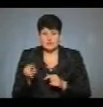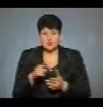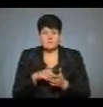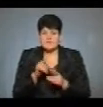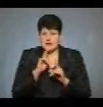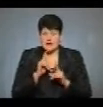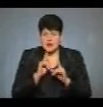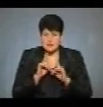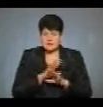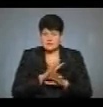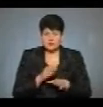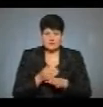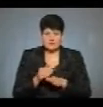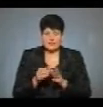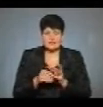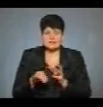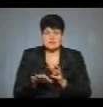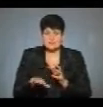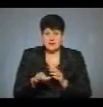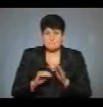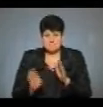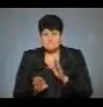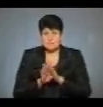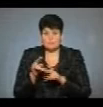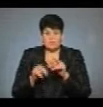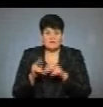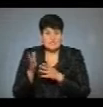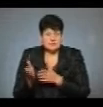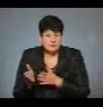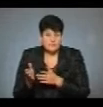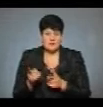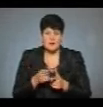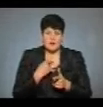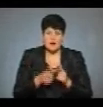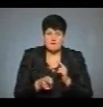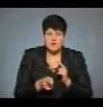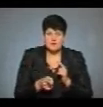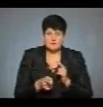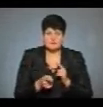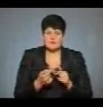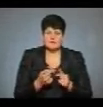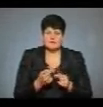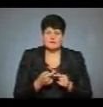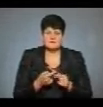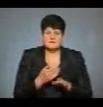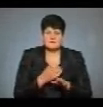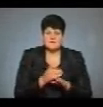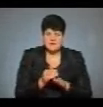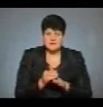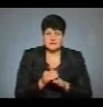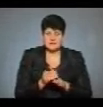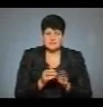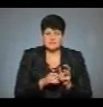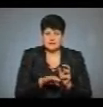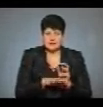не буде виділяти земельні ділянки під будівництво, або ці земельні, або надходження від виділення цих земельних